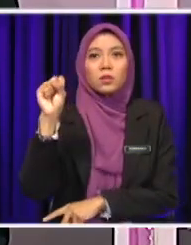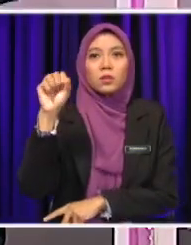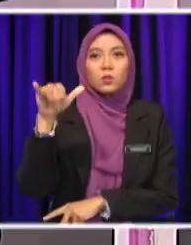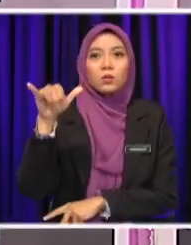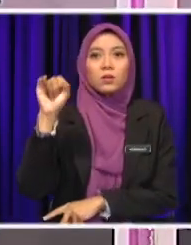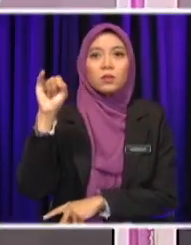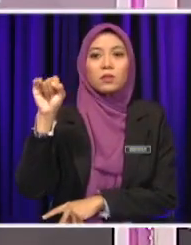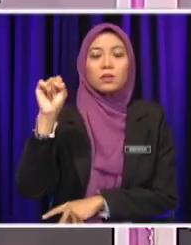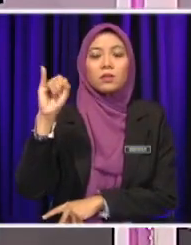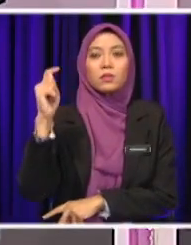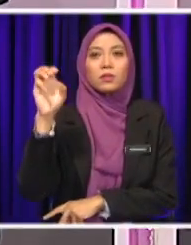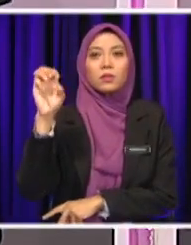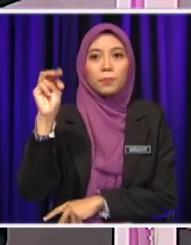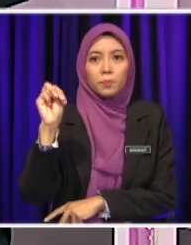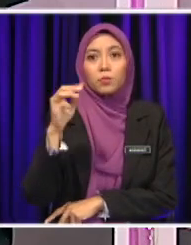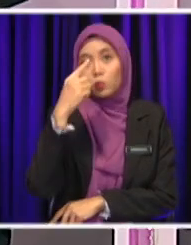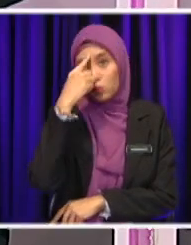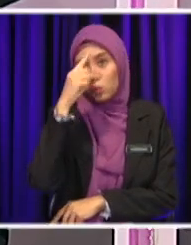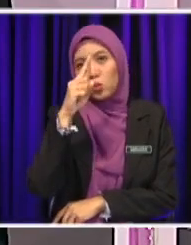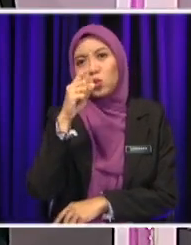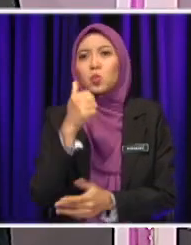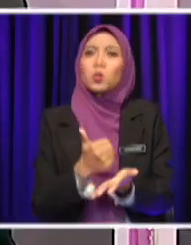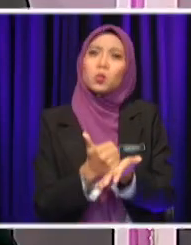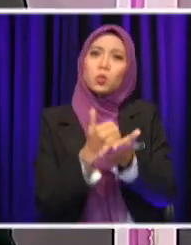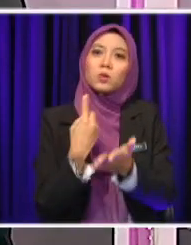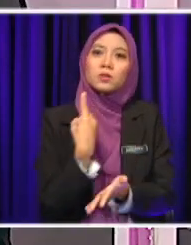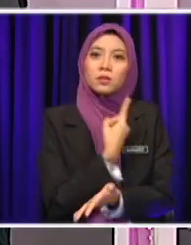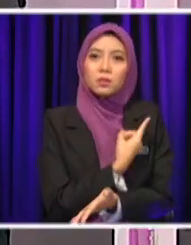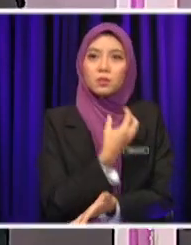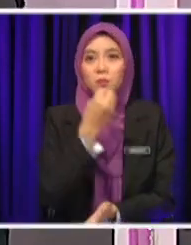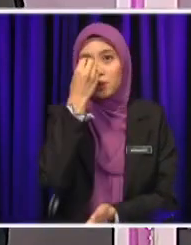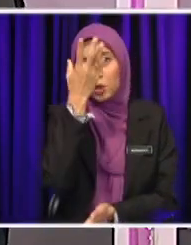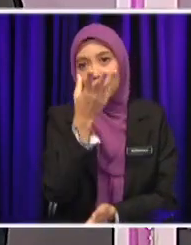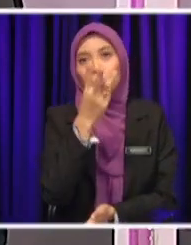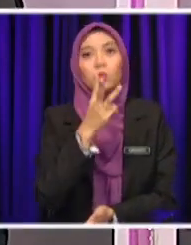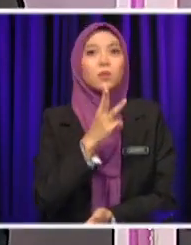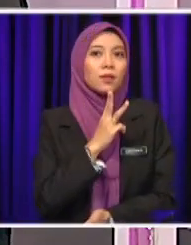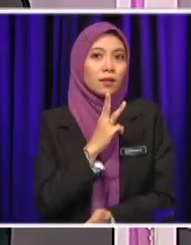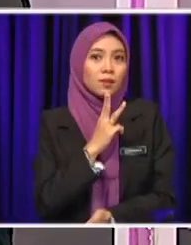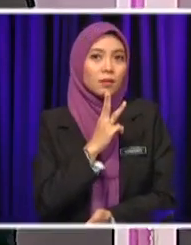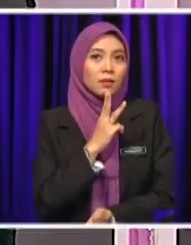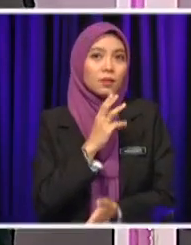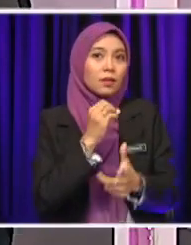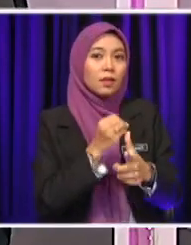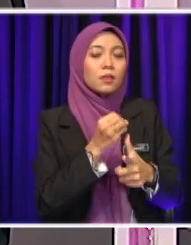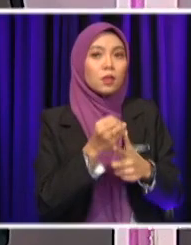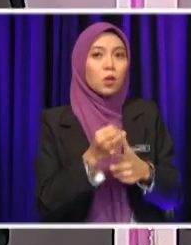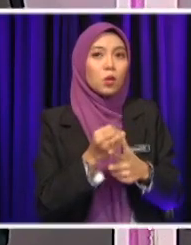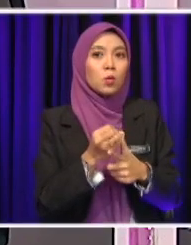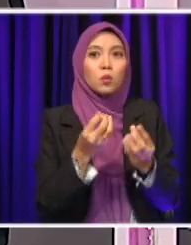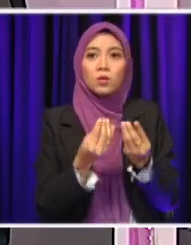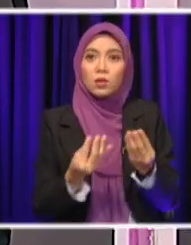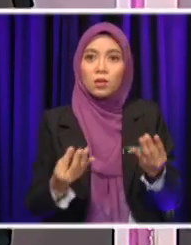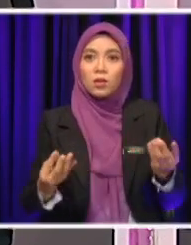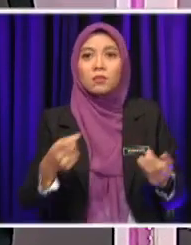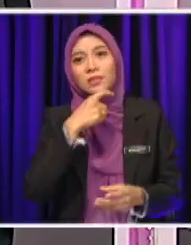secara automatik. Okey, tak perlu bersusah payah nak beritahu jiran, pesan jiran kan. Kak boleh tak siram pokok? Saya tak ada 3 hari ni kat